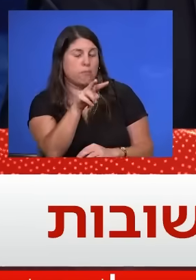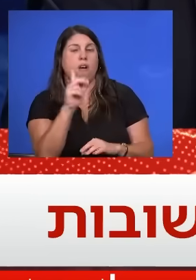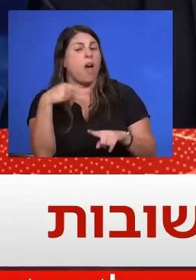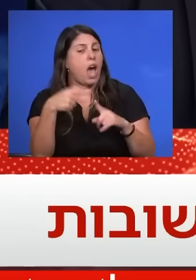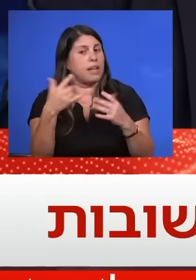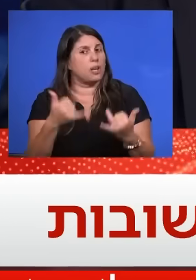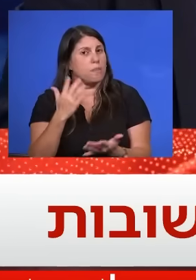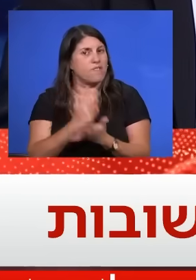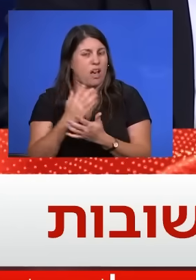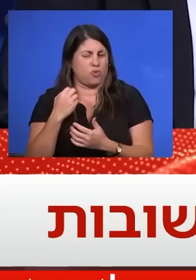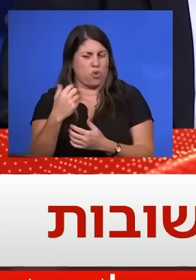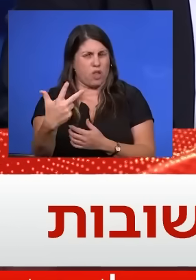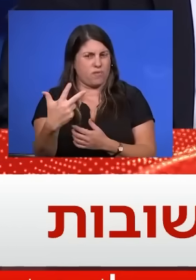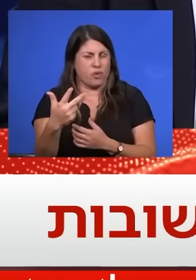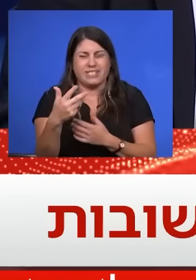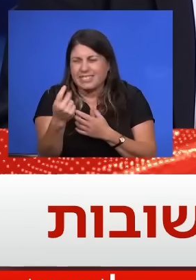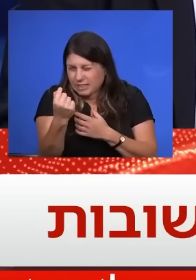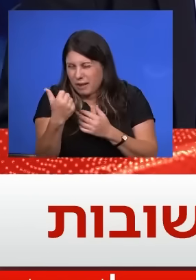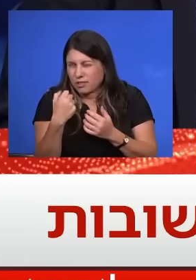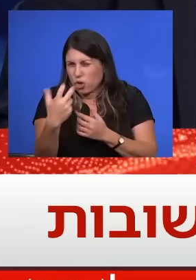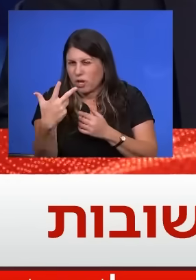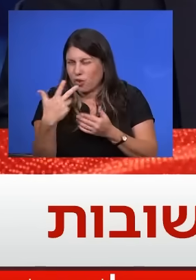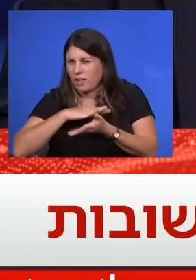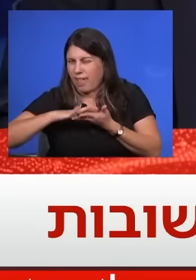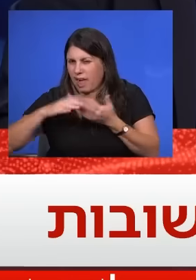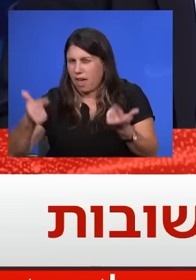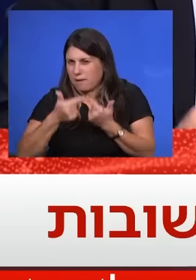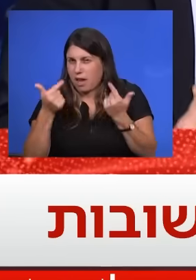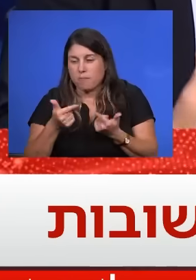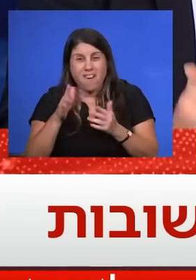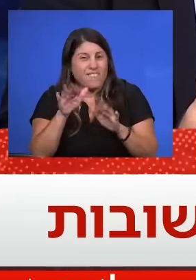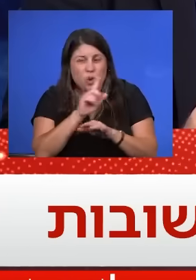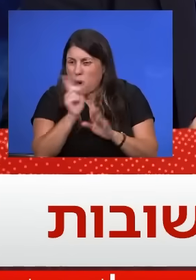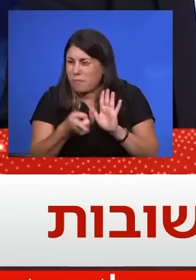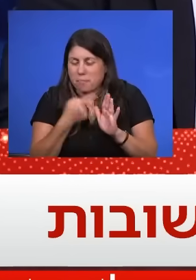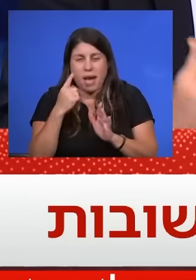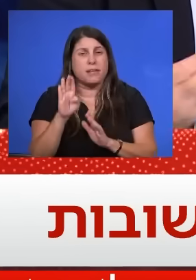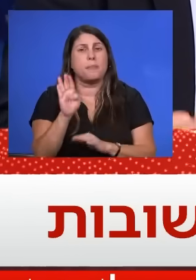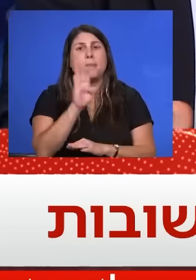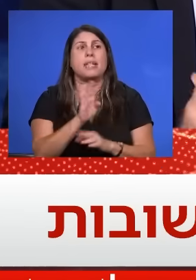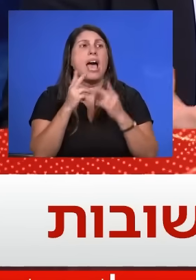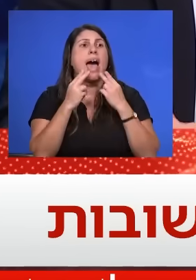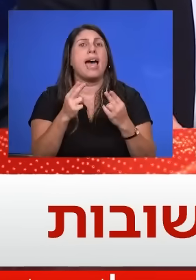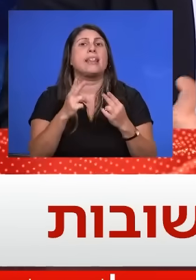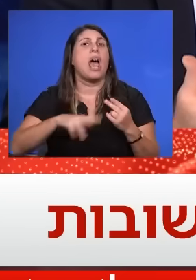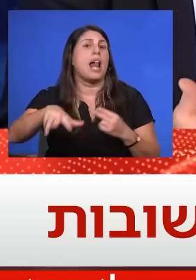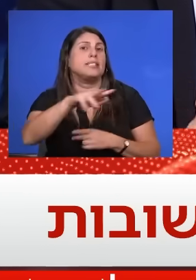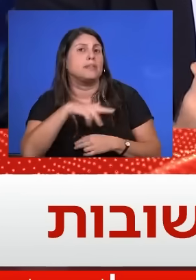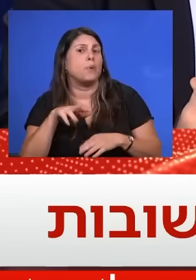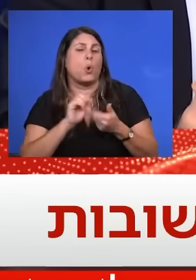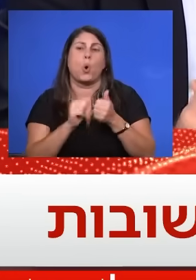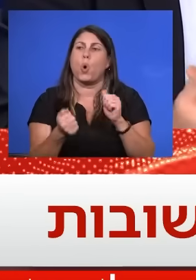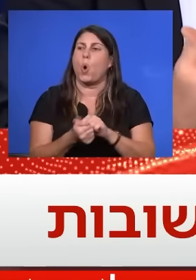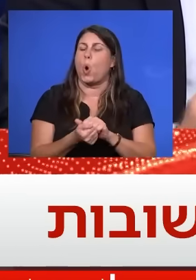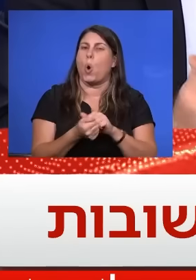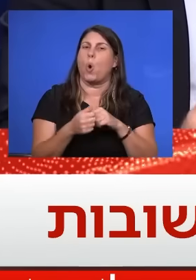שבועות, מקרבים שלושה שבועות מפתיחת המערכה הזאת, אף לא פעם אחת נתניהו ענה לציבור, או פתח את ההצהרות האלה לאיזה